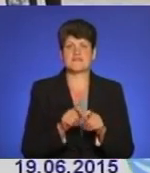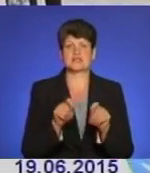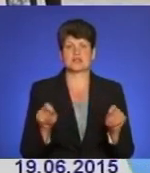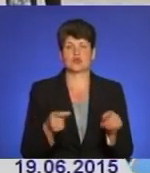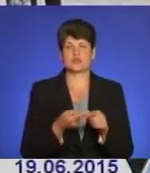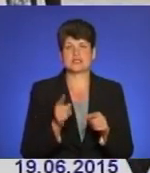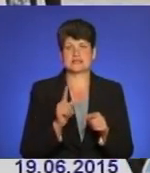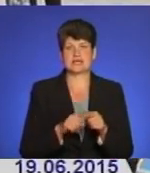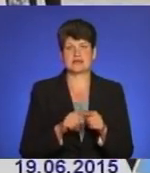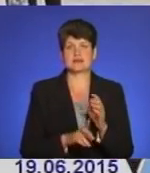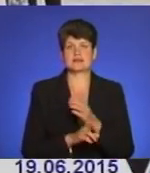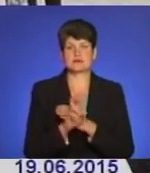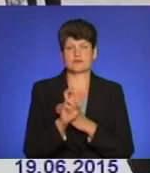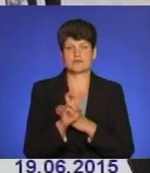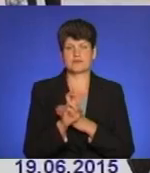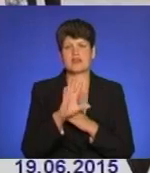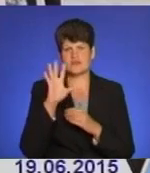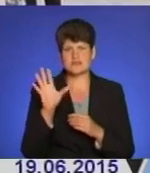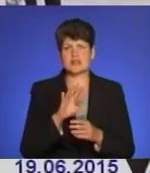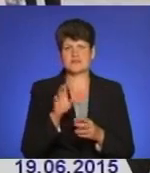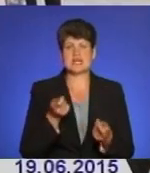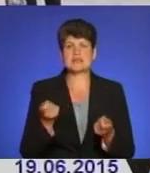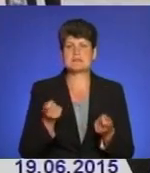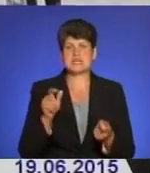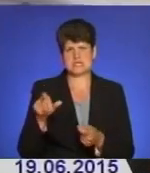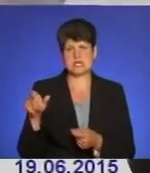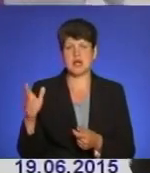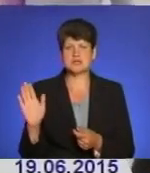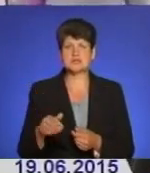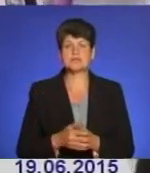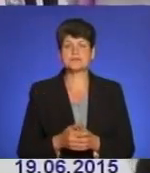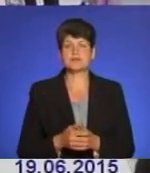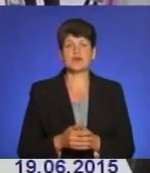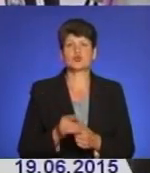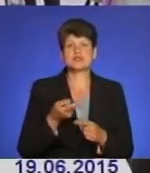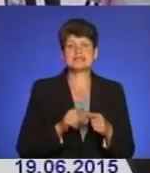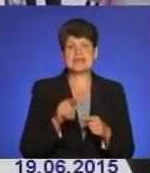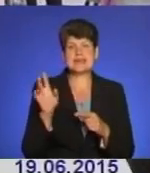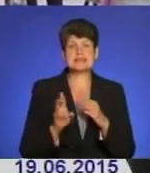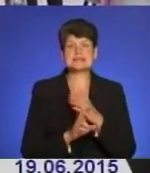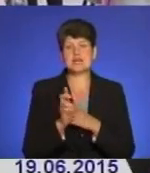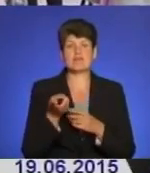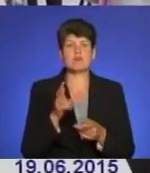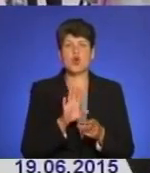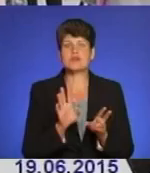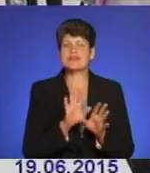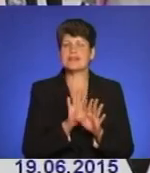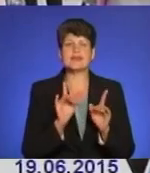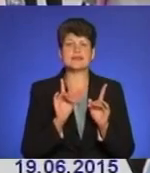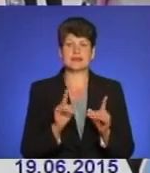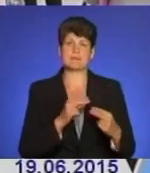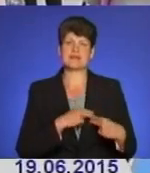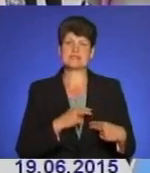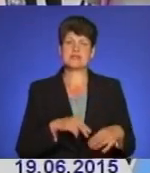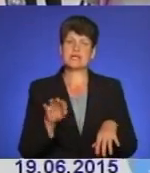цієї церковці, та взагалі всій адміністрації. Тому що до цієї церкви приходять не тільки працівники